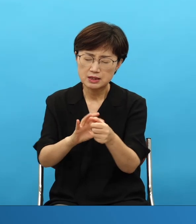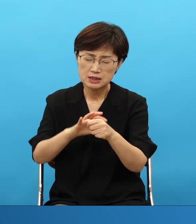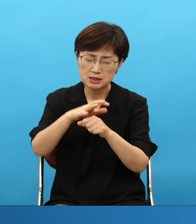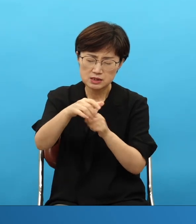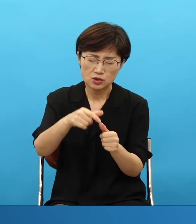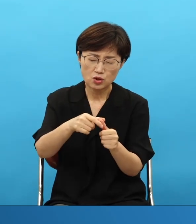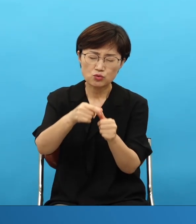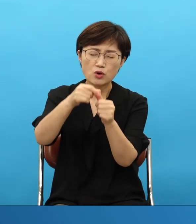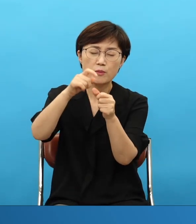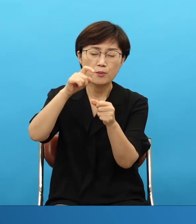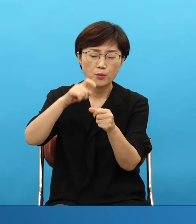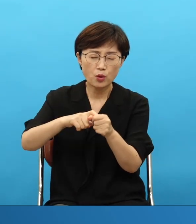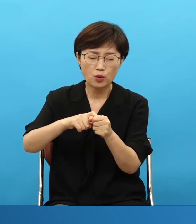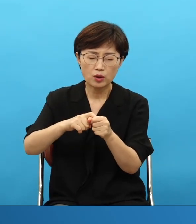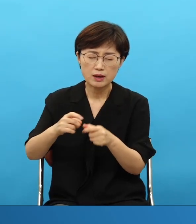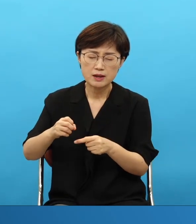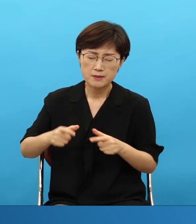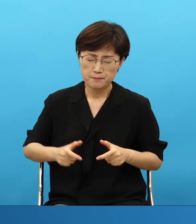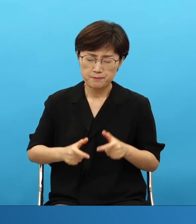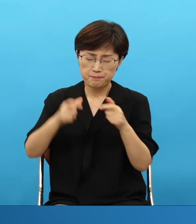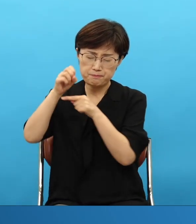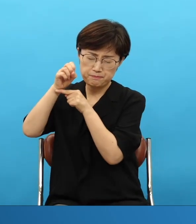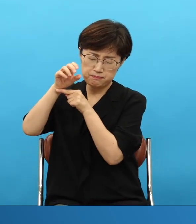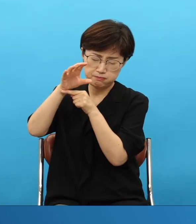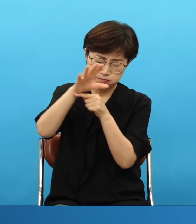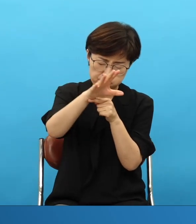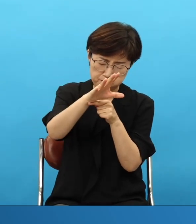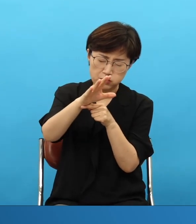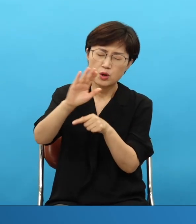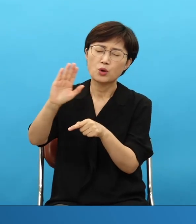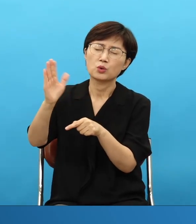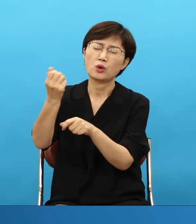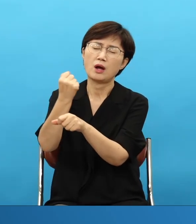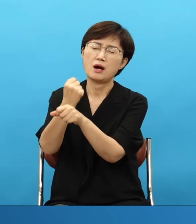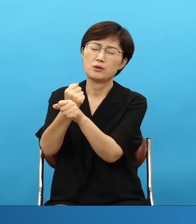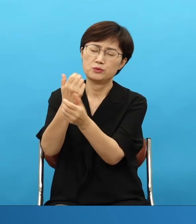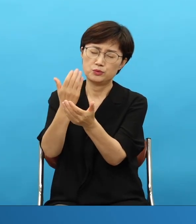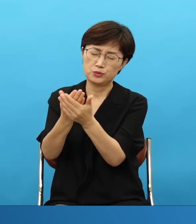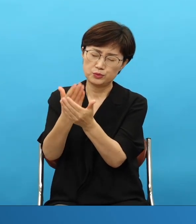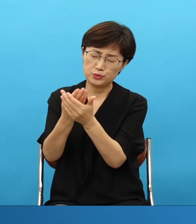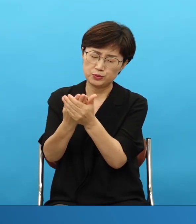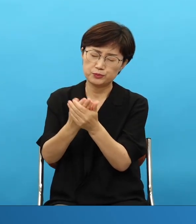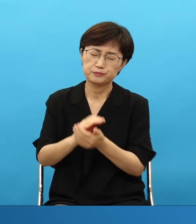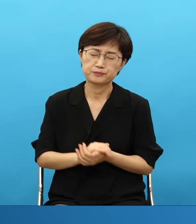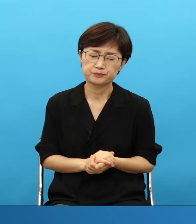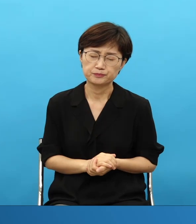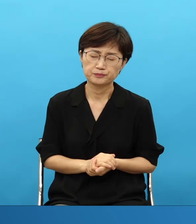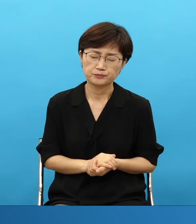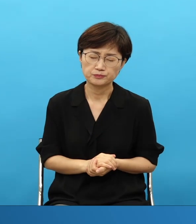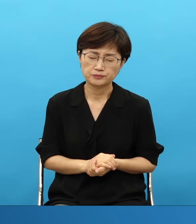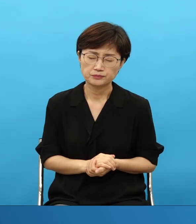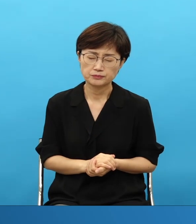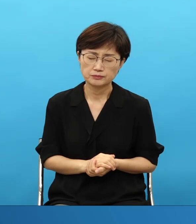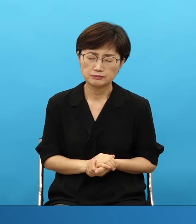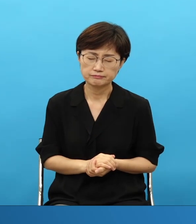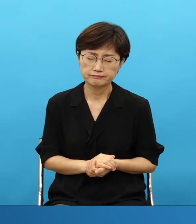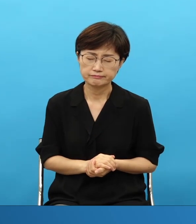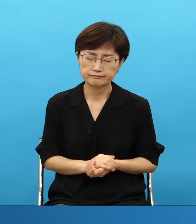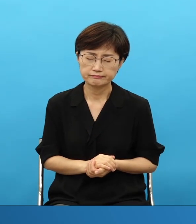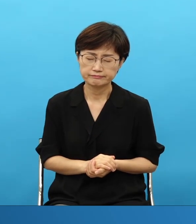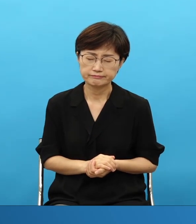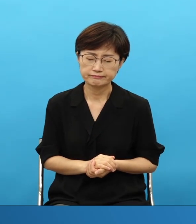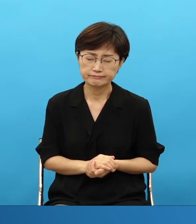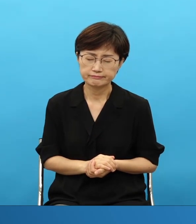망대가 되게 하옵소서. Bless all the churches who support and pray for RTS. May they be the partisan of light which saves the entire